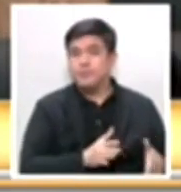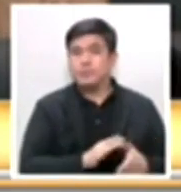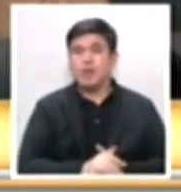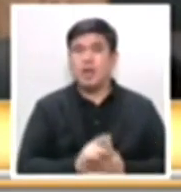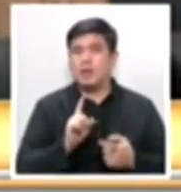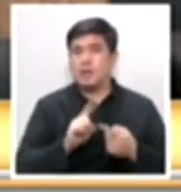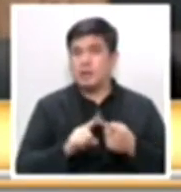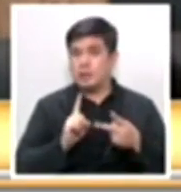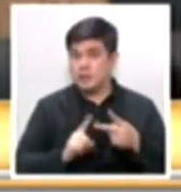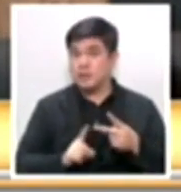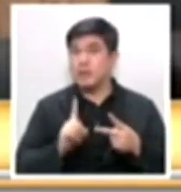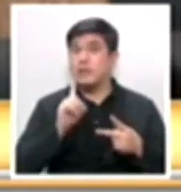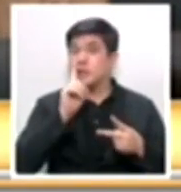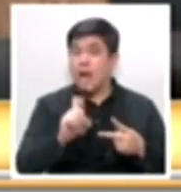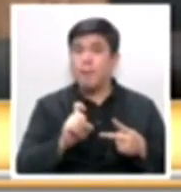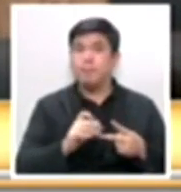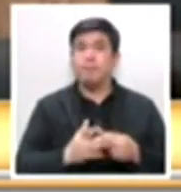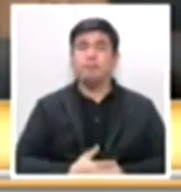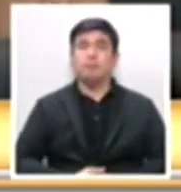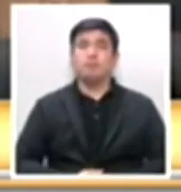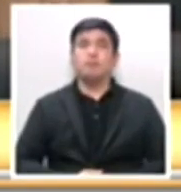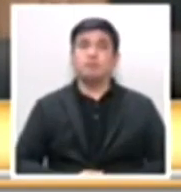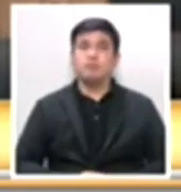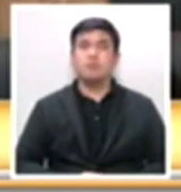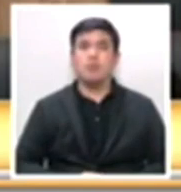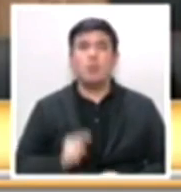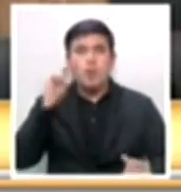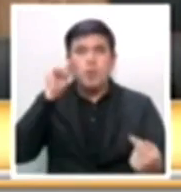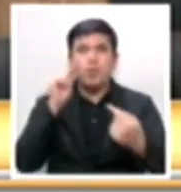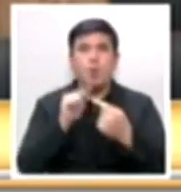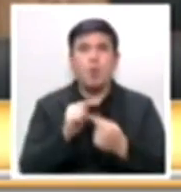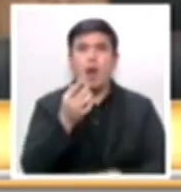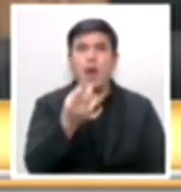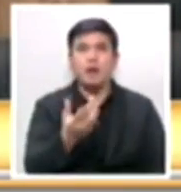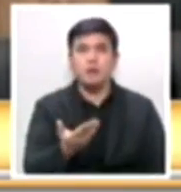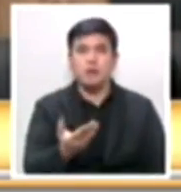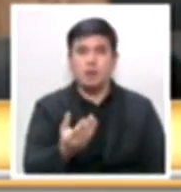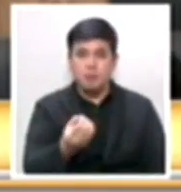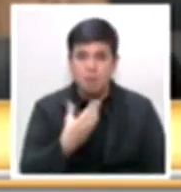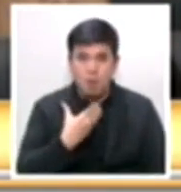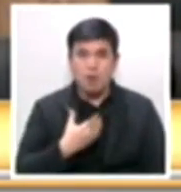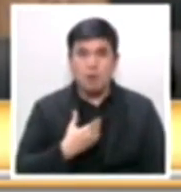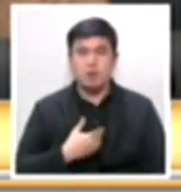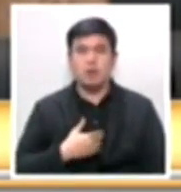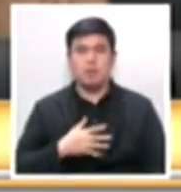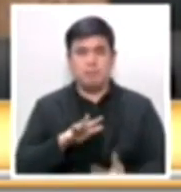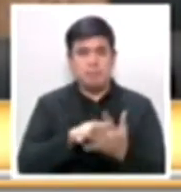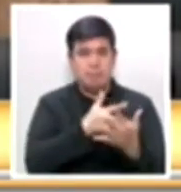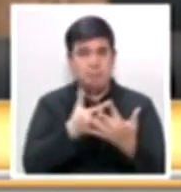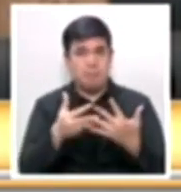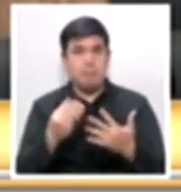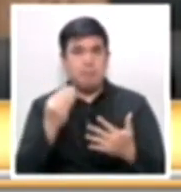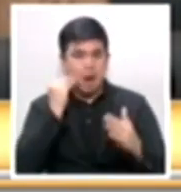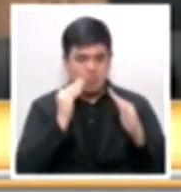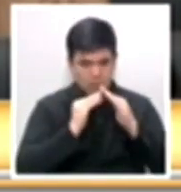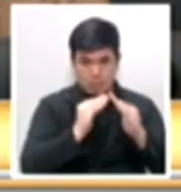คำถามข้อที่2ของผมก็คือท่านมีจุดประสงค์อันใดถึงต้องอนุมัติผังเมืองซึ่งเขตที่ท่านอนุ